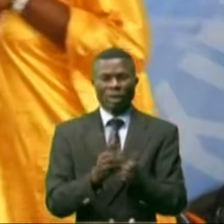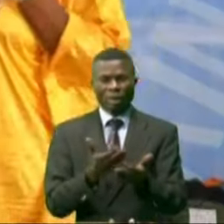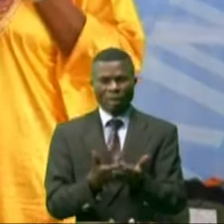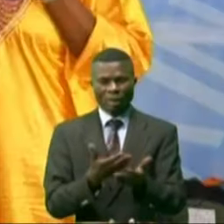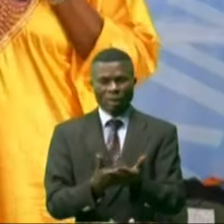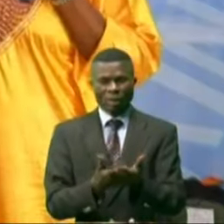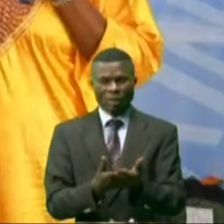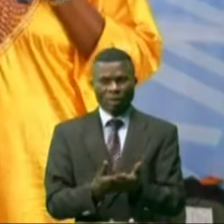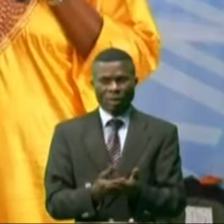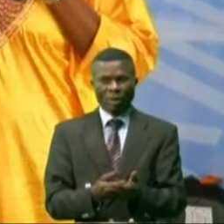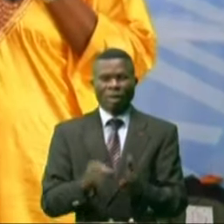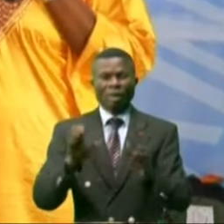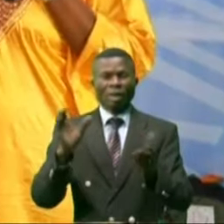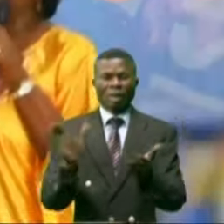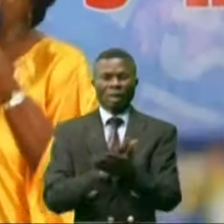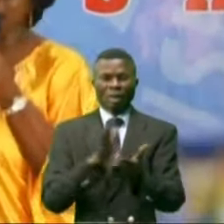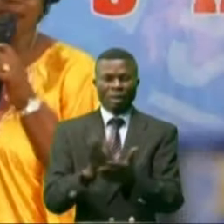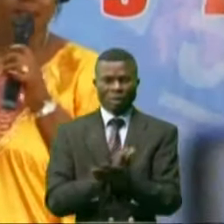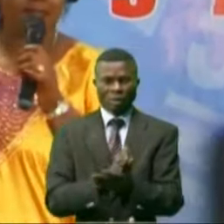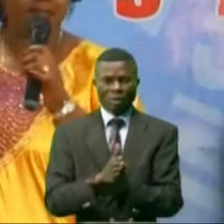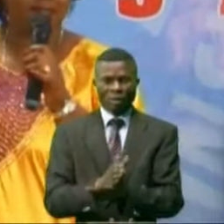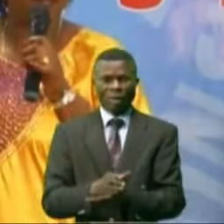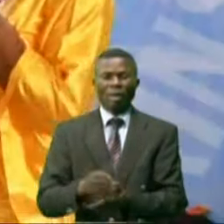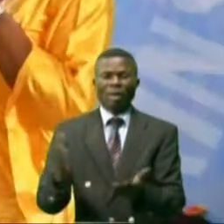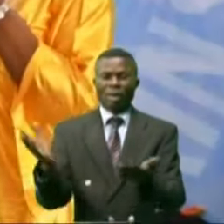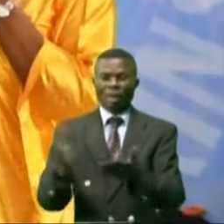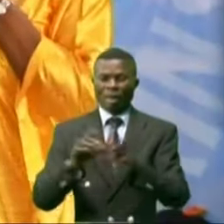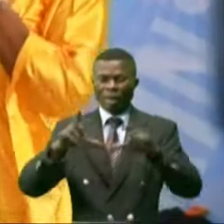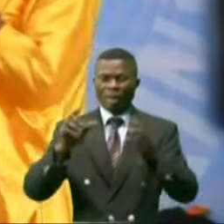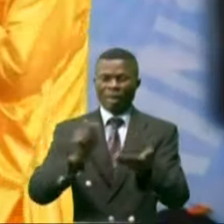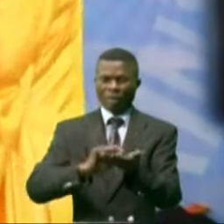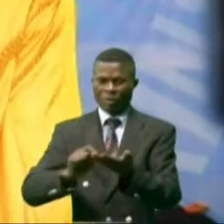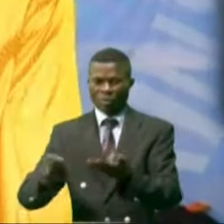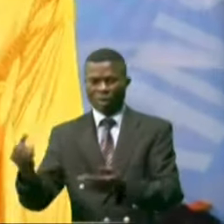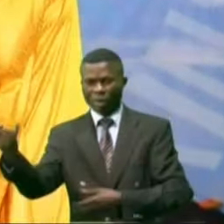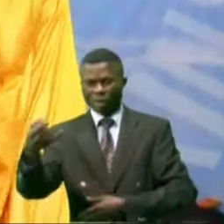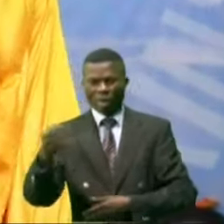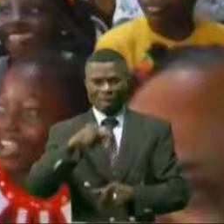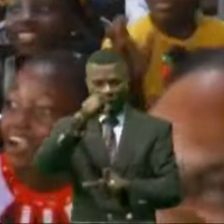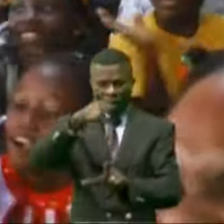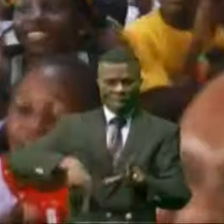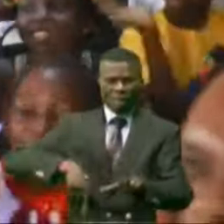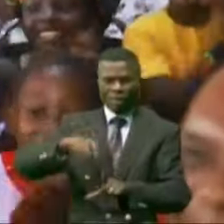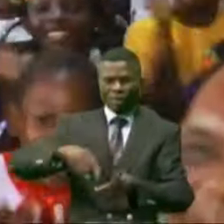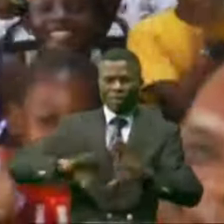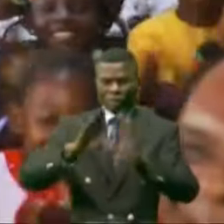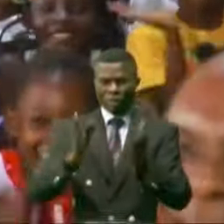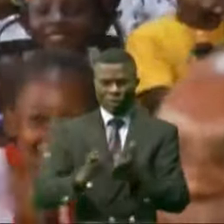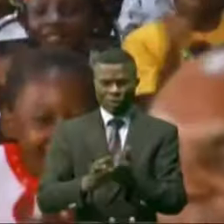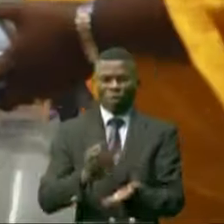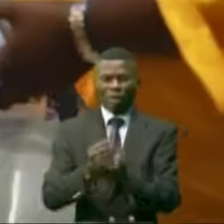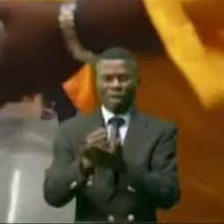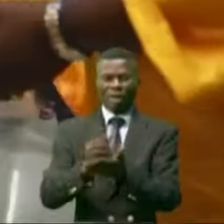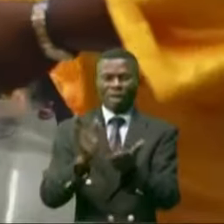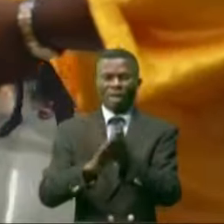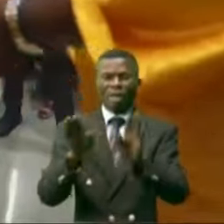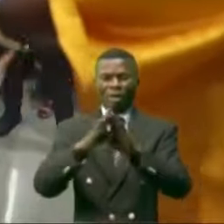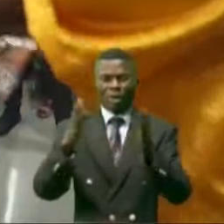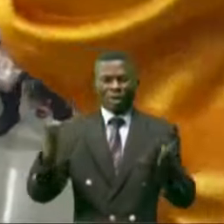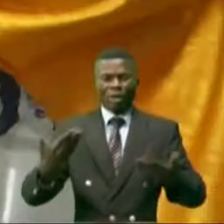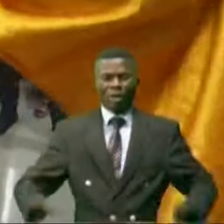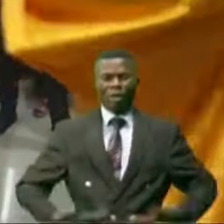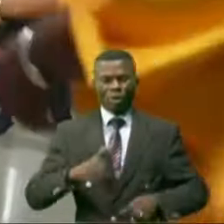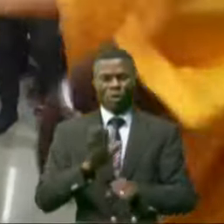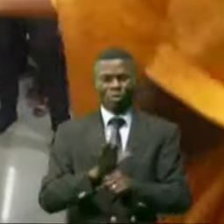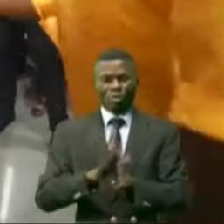uniformes, cartables, pantoufles, paquets de cahiers, stylos, crayons, lattes, bref, tout pour la rentrée scolaire a été salué à